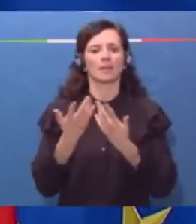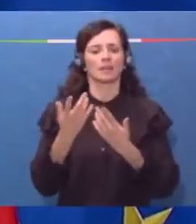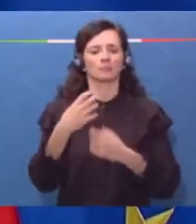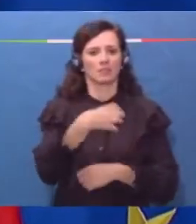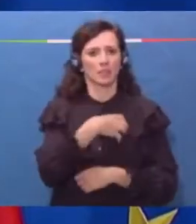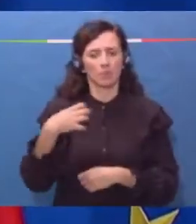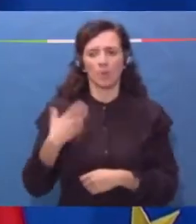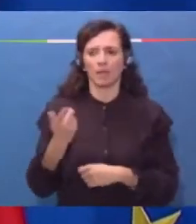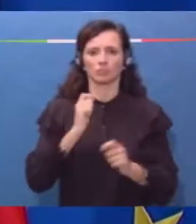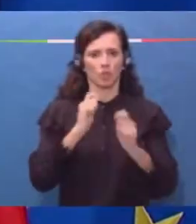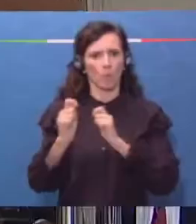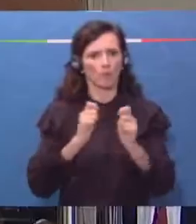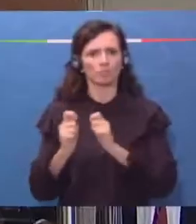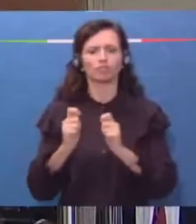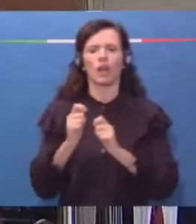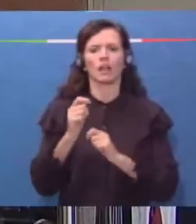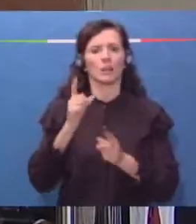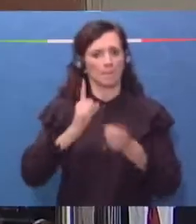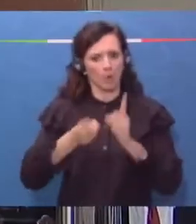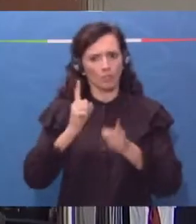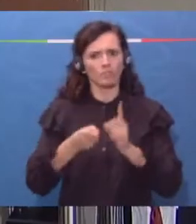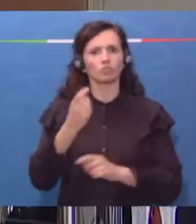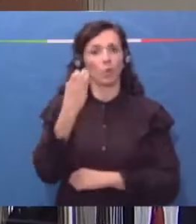commerciali, politici, culturali.